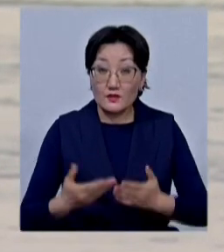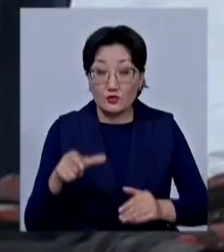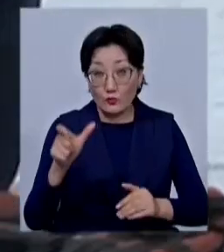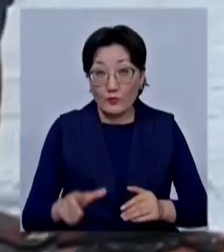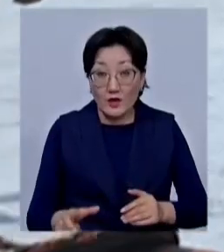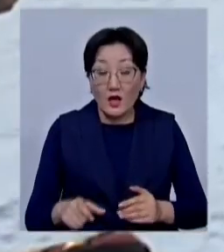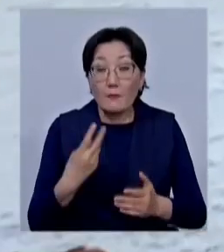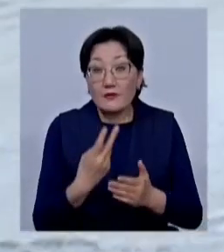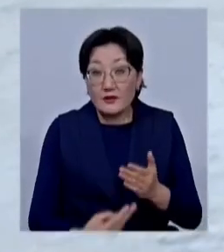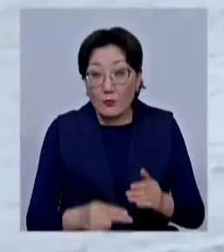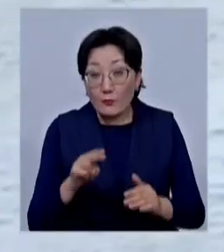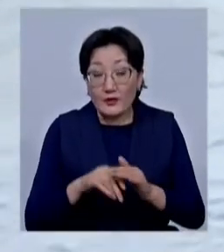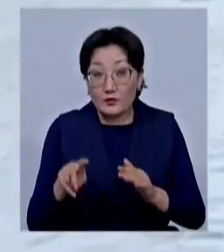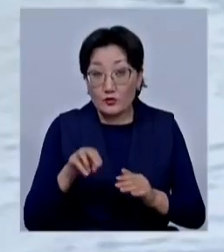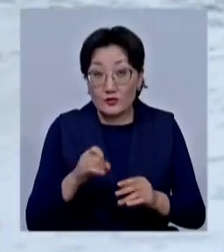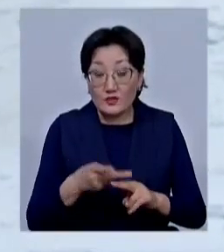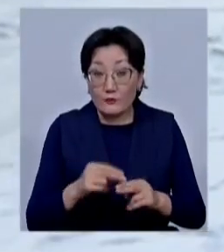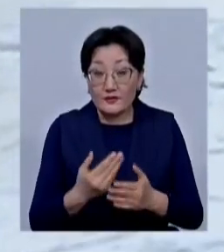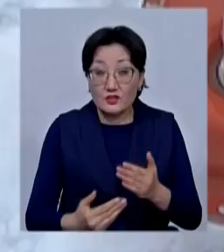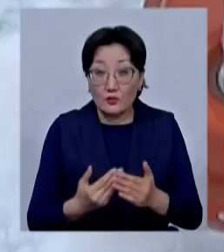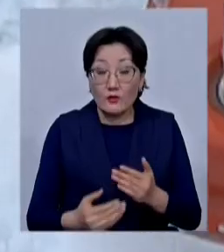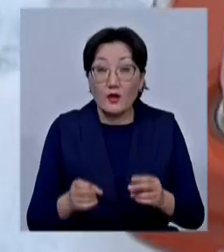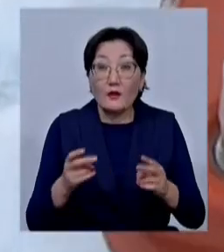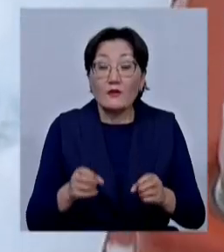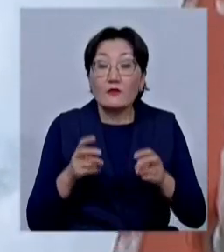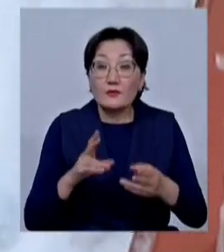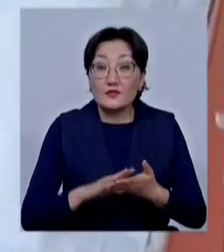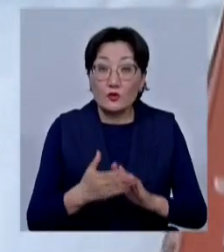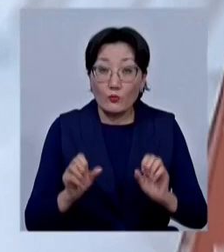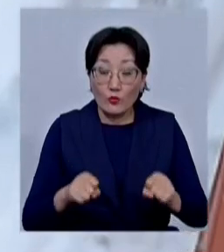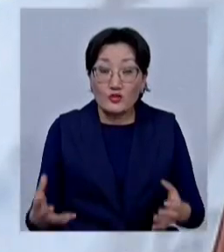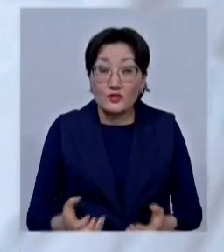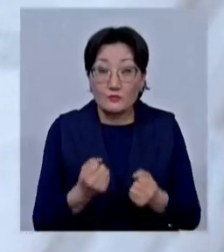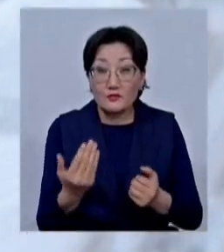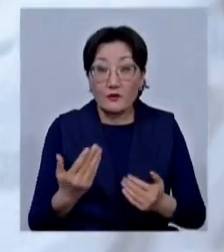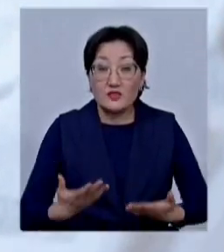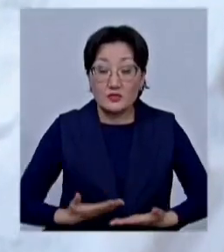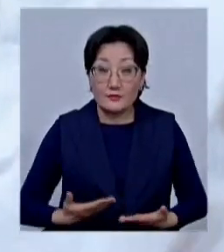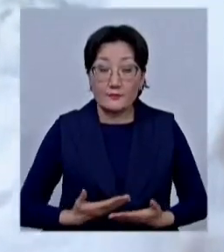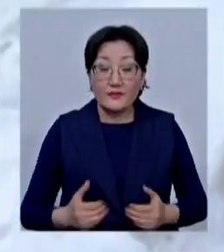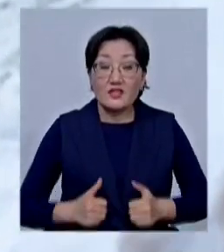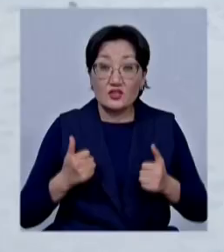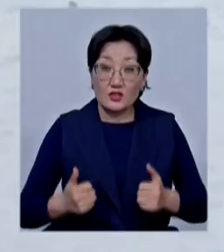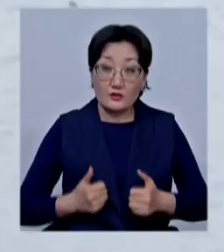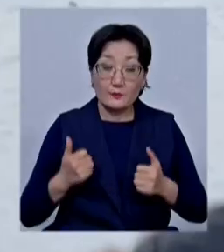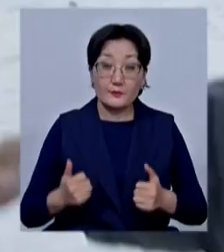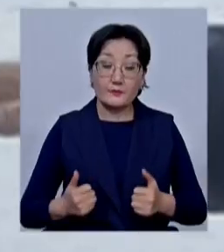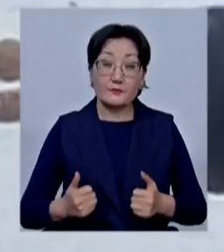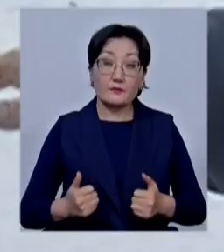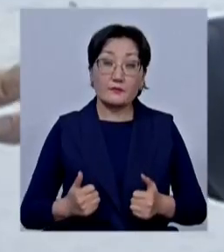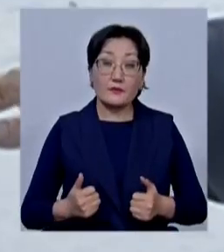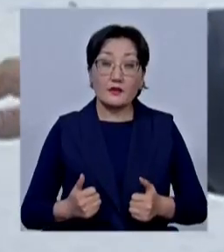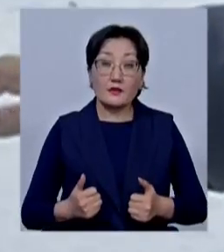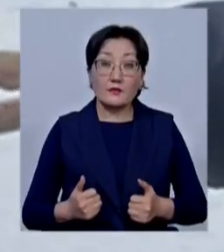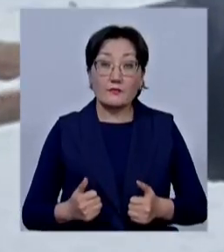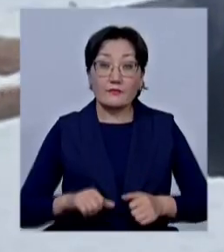человек все же провалился под лед. Эти рекомендации в критической ситуации могут спасти вам жизнь. Надо пытаться, значит,